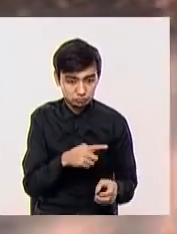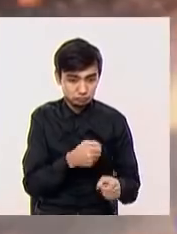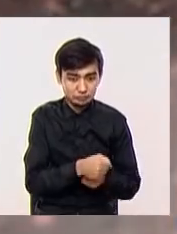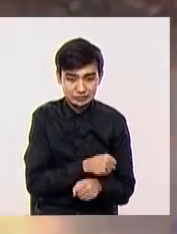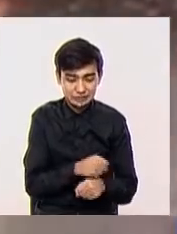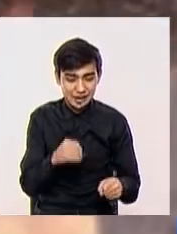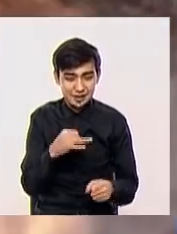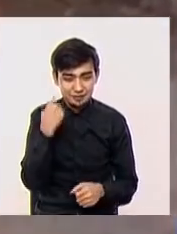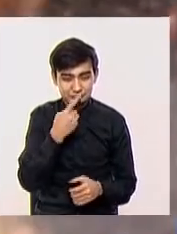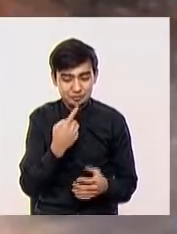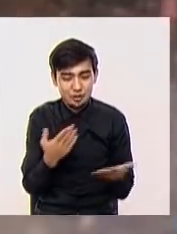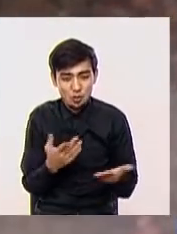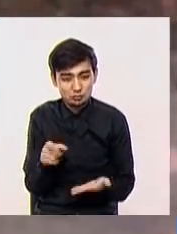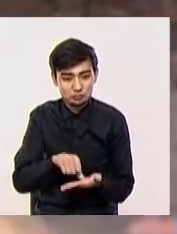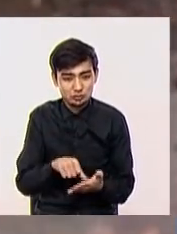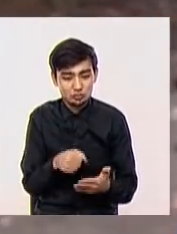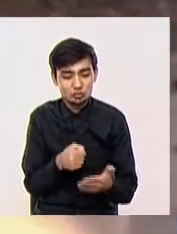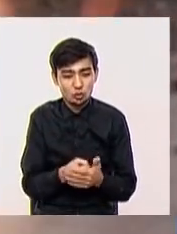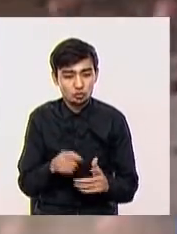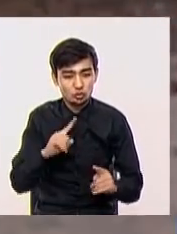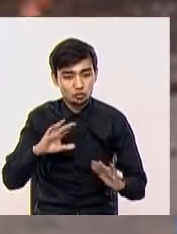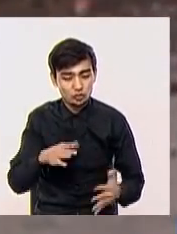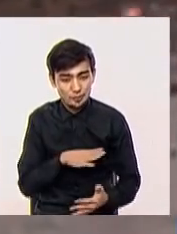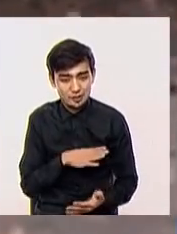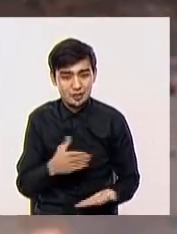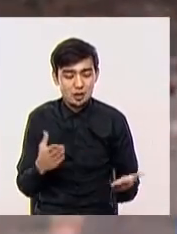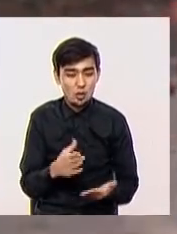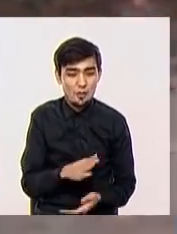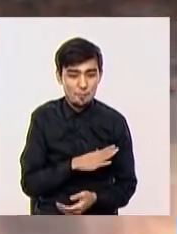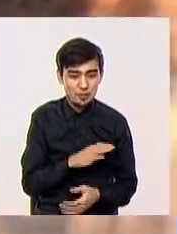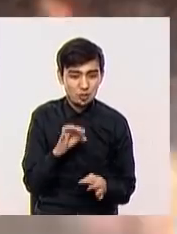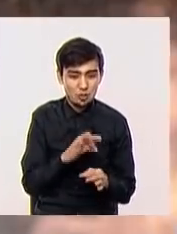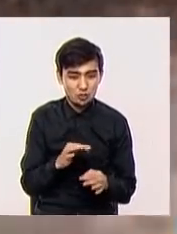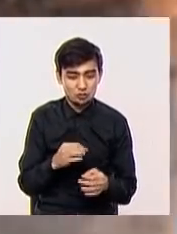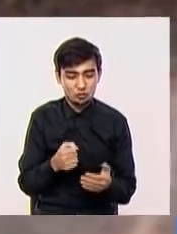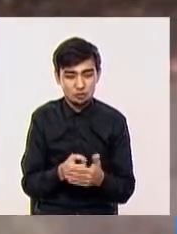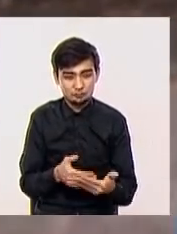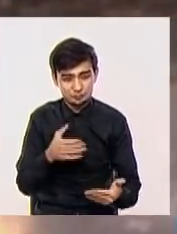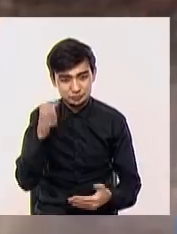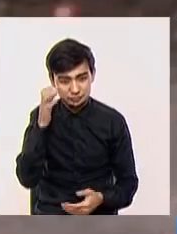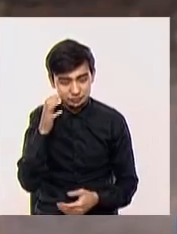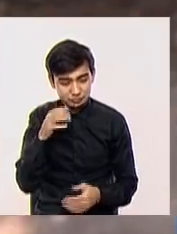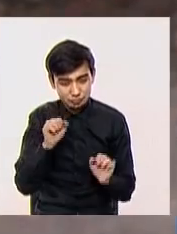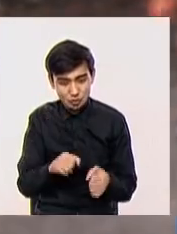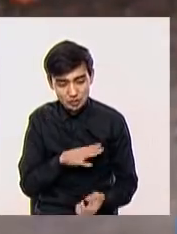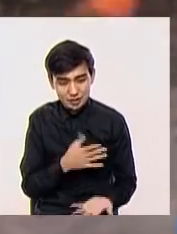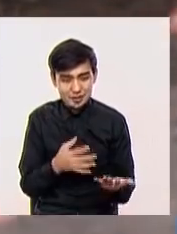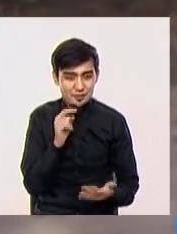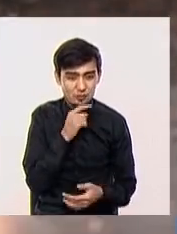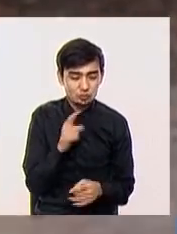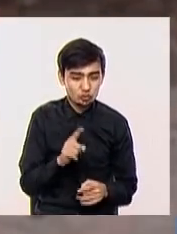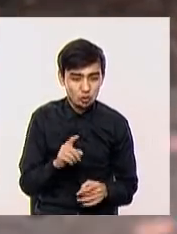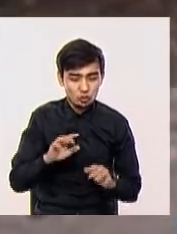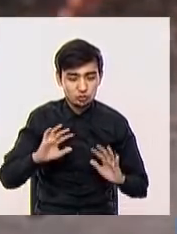целом картины, события до того, что происходило, какие были предпосылки до этого, политические, возможно, экономические, что